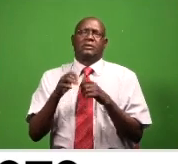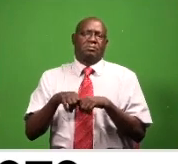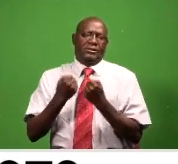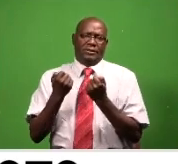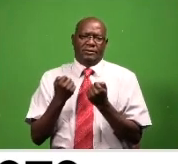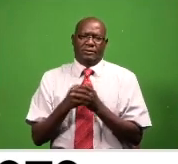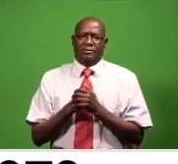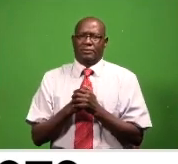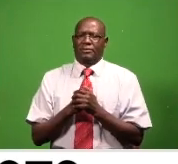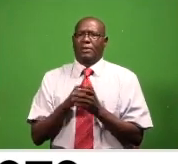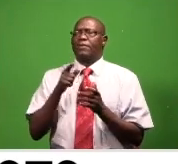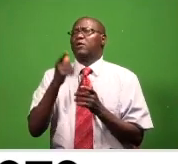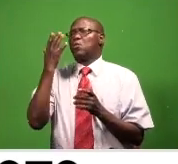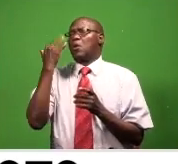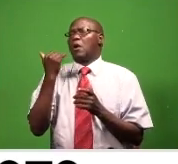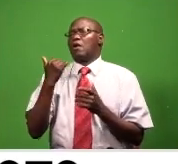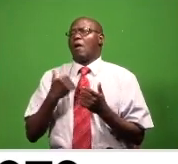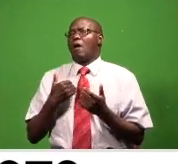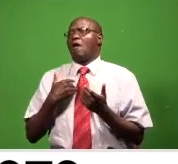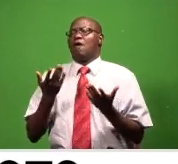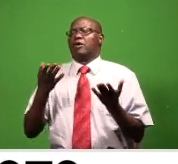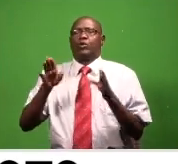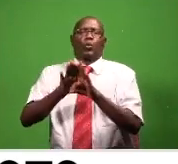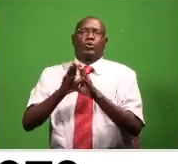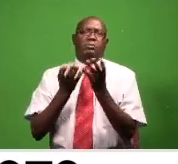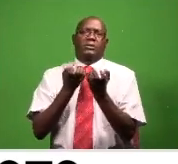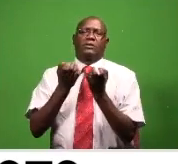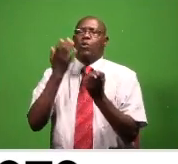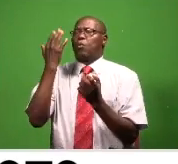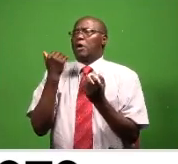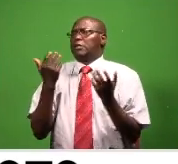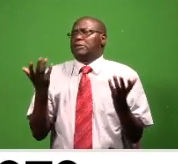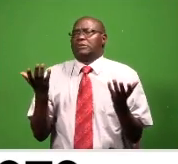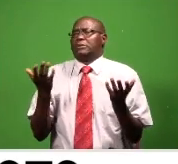tunajikaza tunakaa hivyo vile kumekaa hivi, tukae ngumu kwa sababu hatuna mwelekeo tutakula nini.